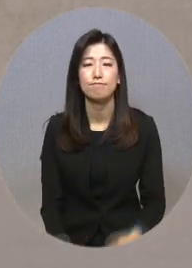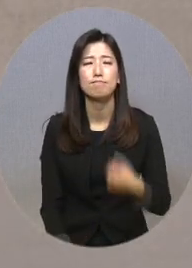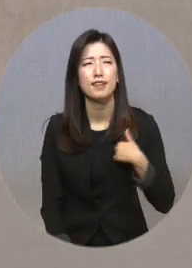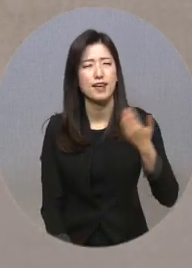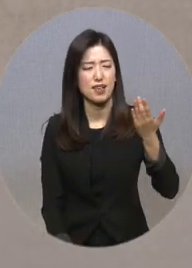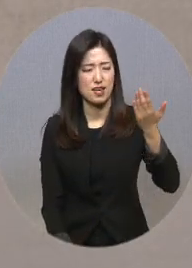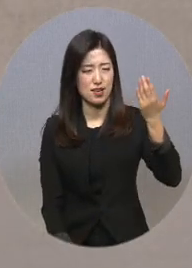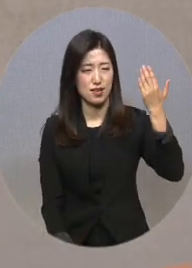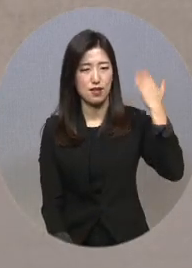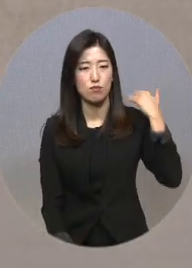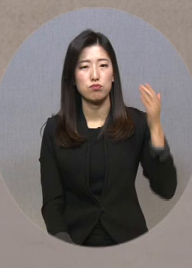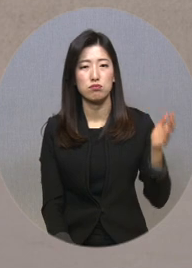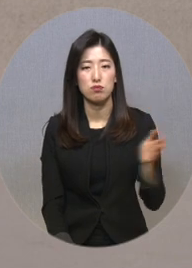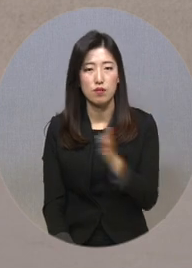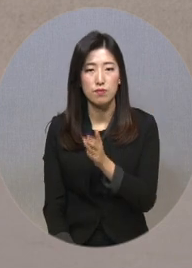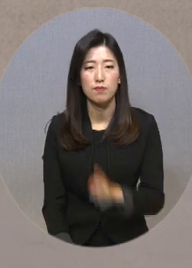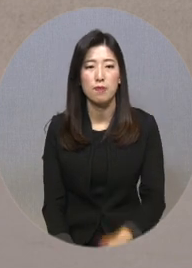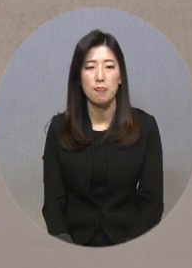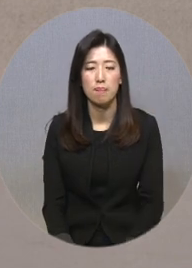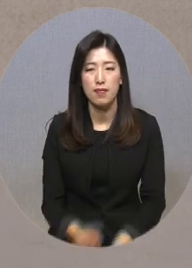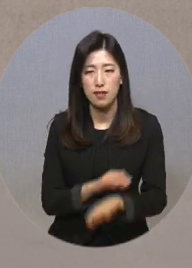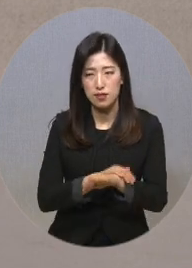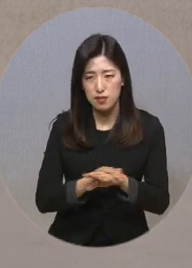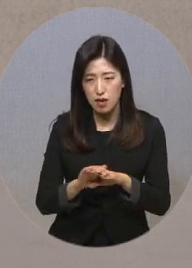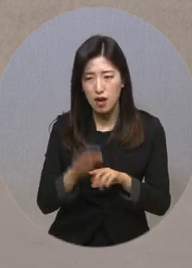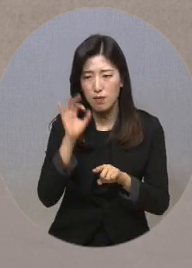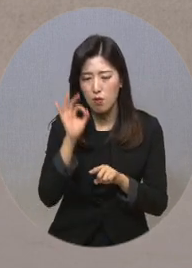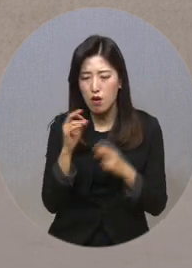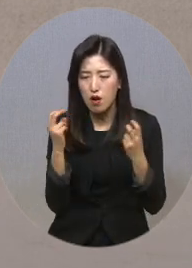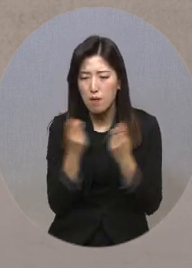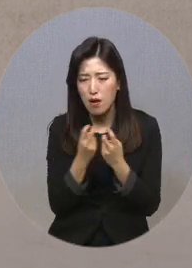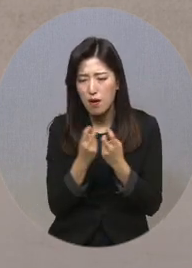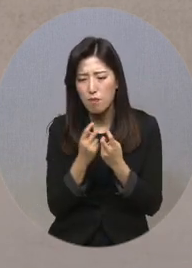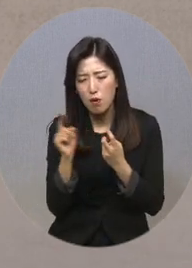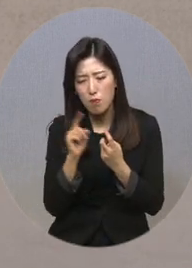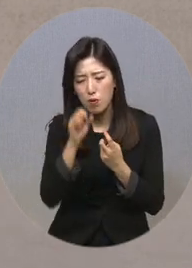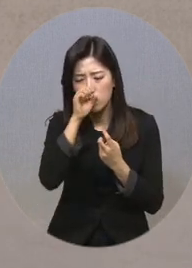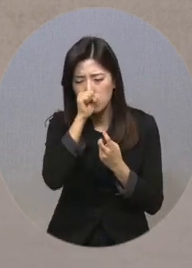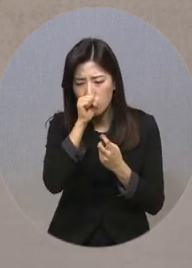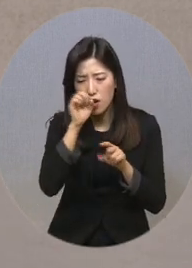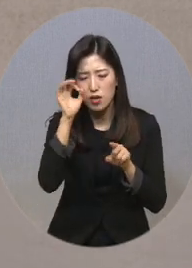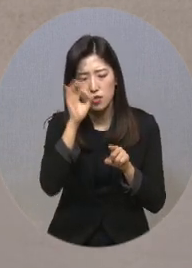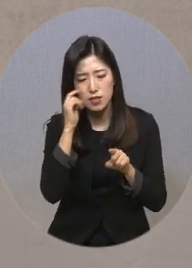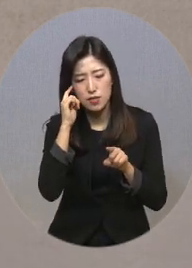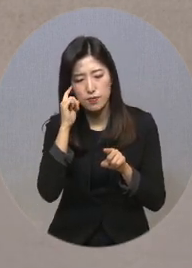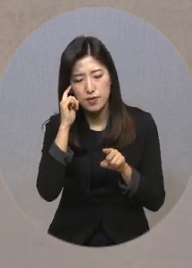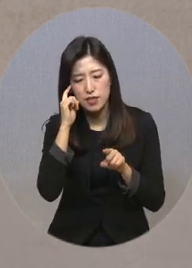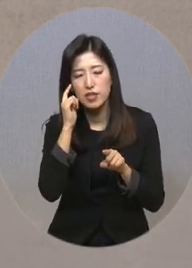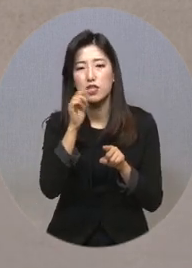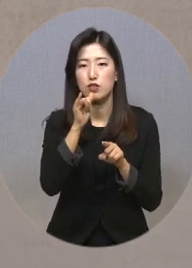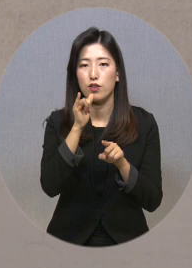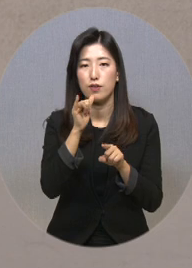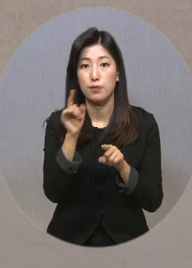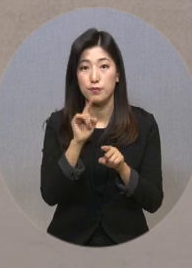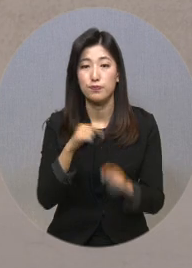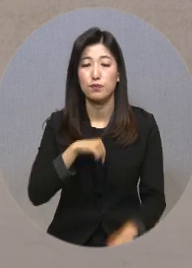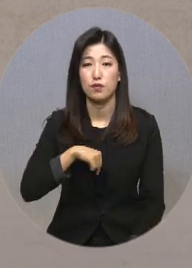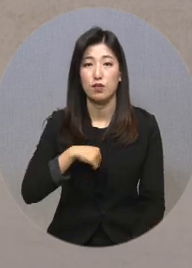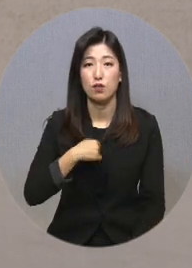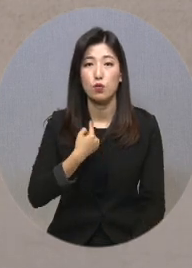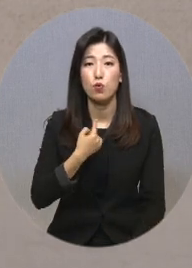오래전부터 유심히 관찰을 하고 방법을 찾고 있는 것이 있습니다. 바로